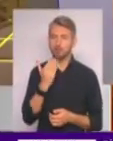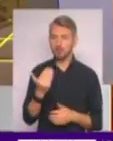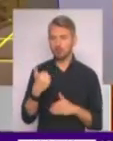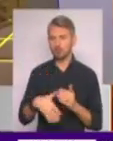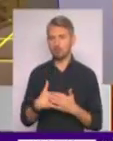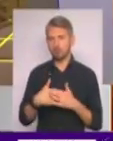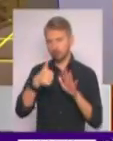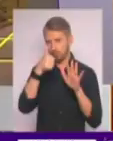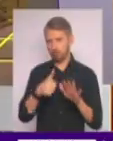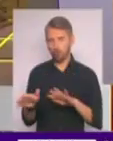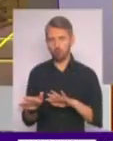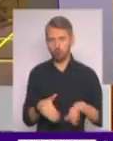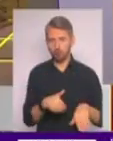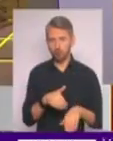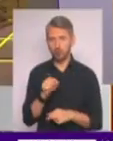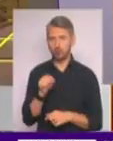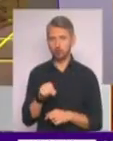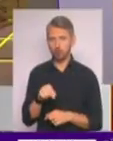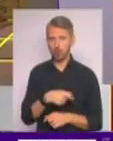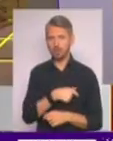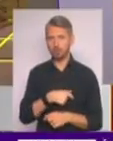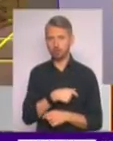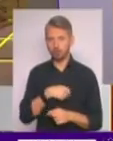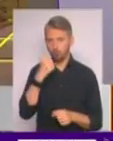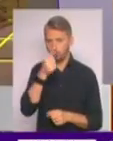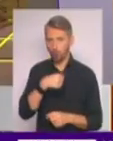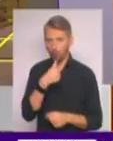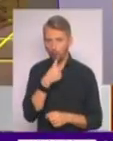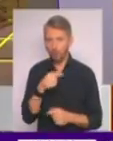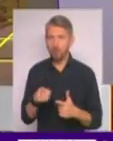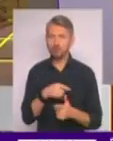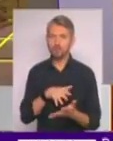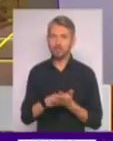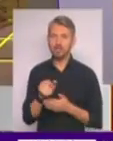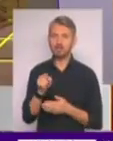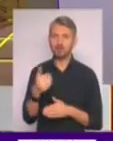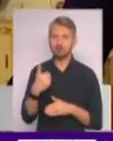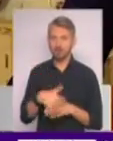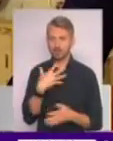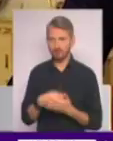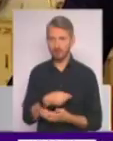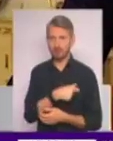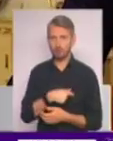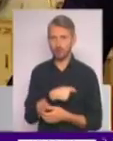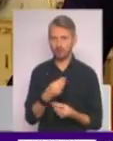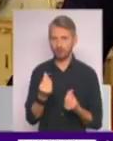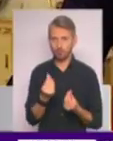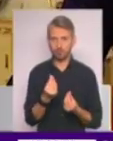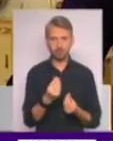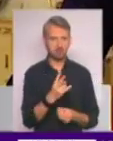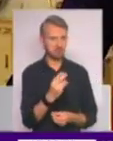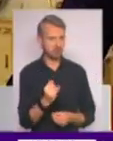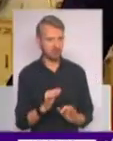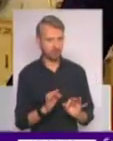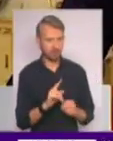майже півроку пройшло цього депутатського року, чи витратили ви вже свій депутатський фонд? Ні, звичайно, що